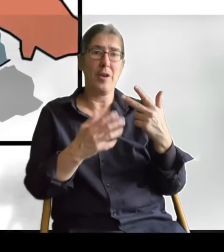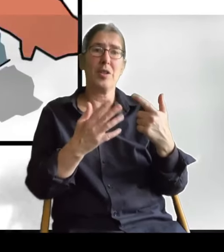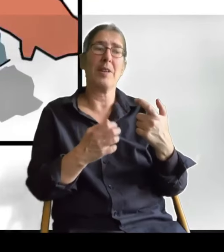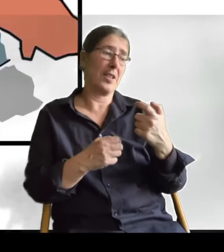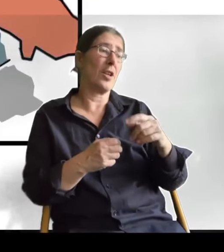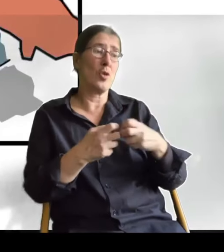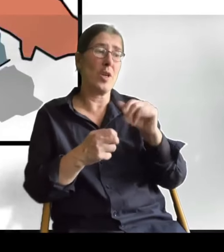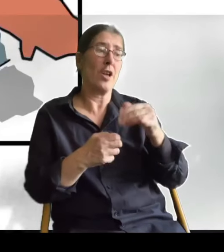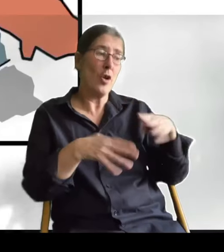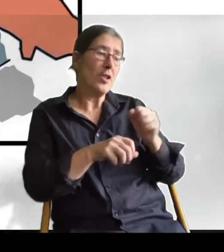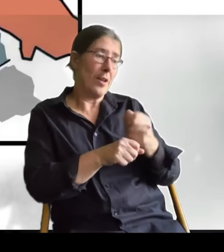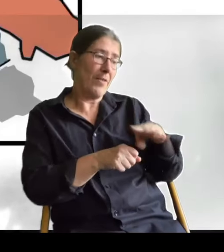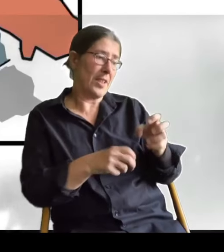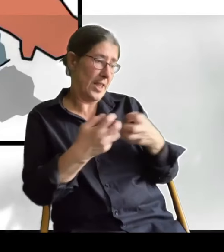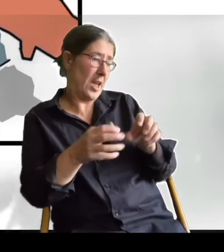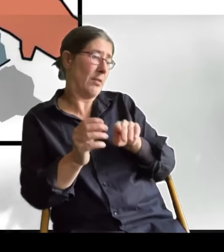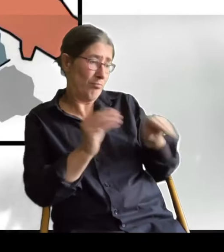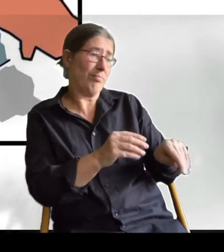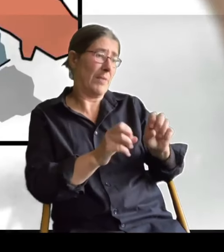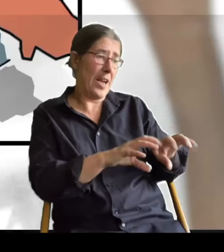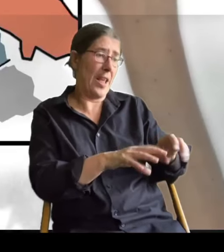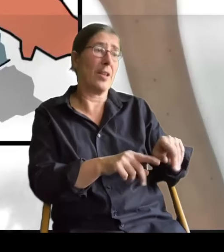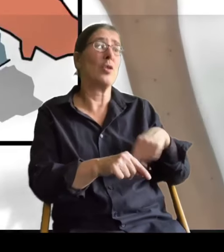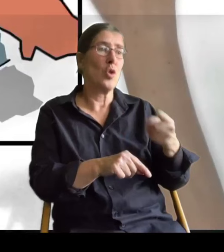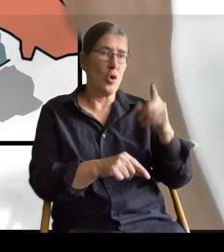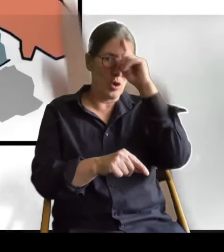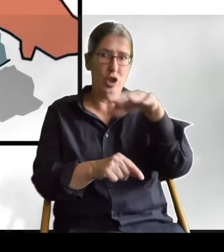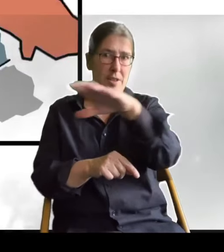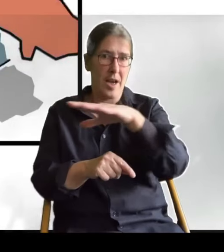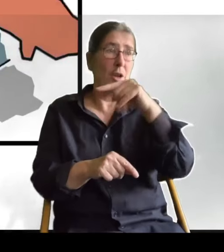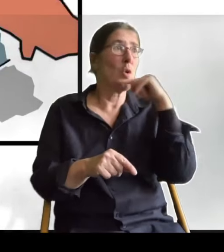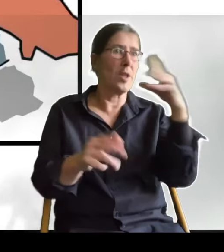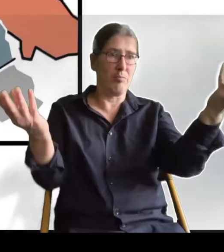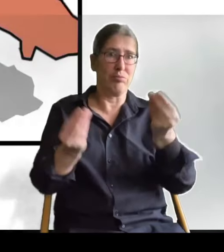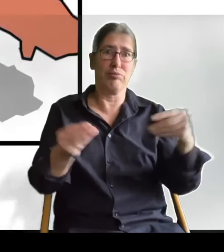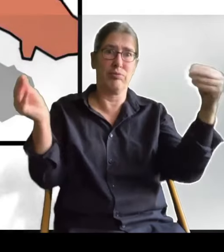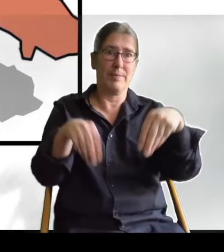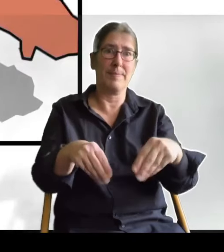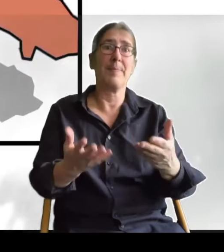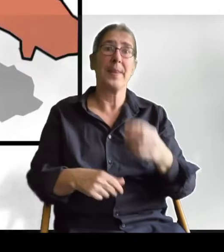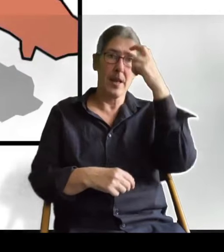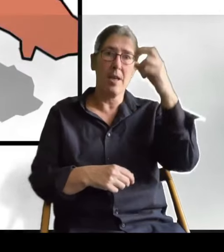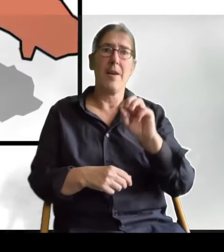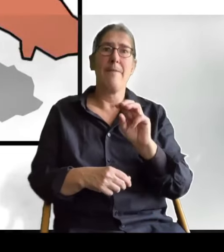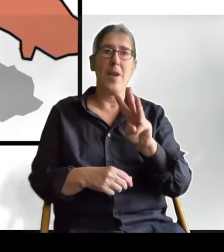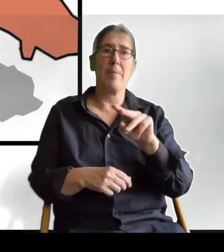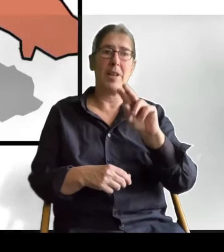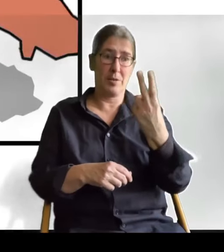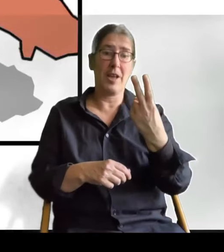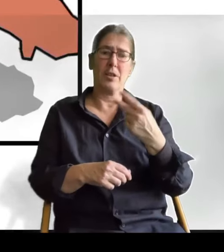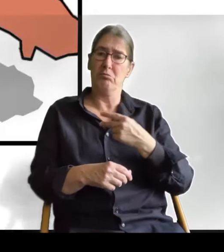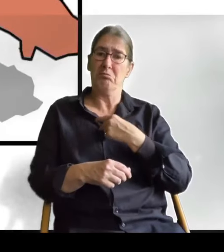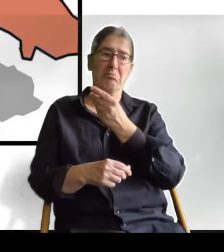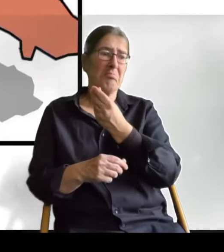1914 den krieg und ziehen so das deutsche reich und russland mit in den konflikt kaiser wilhelm der zweite fürchtet zu recht